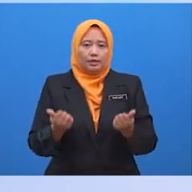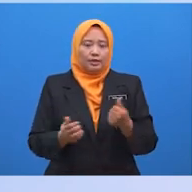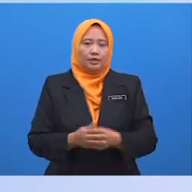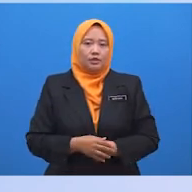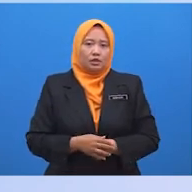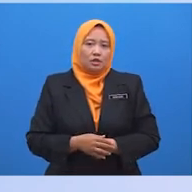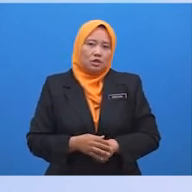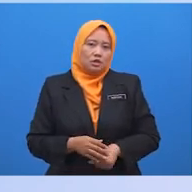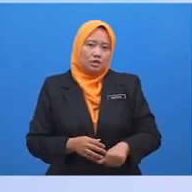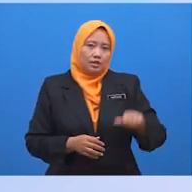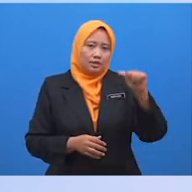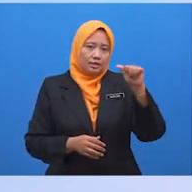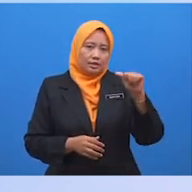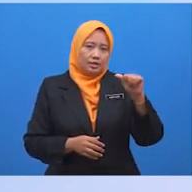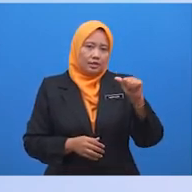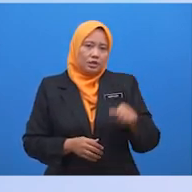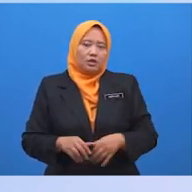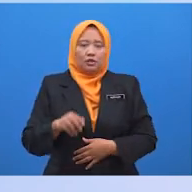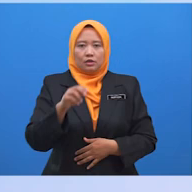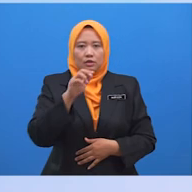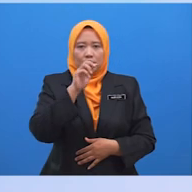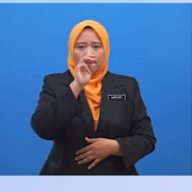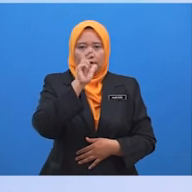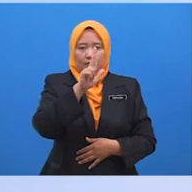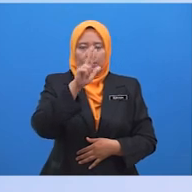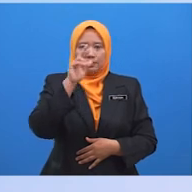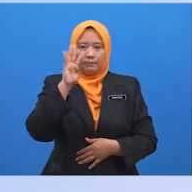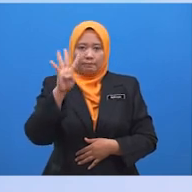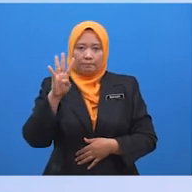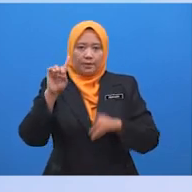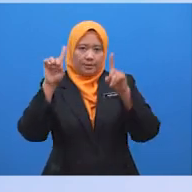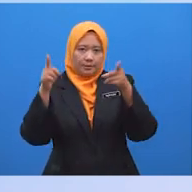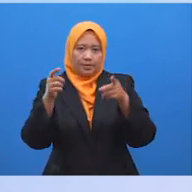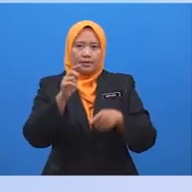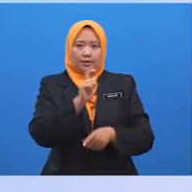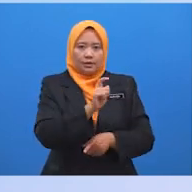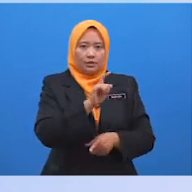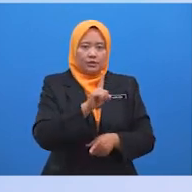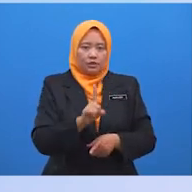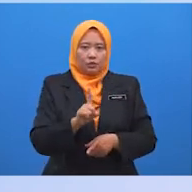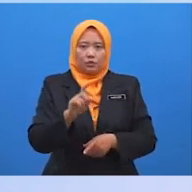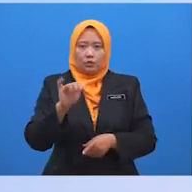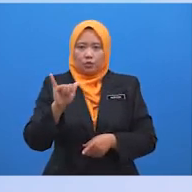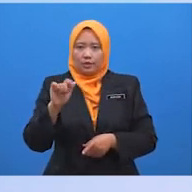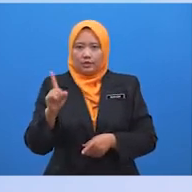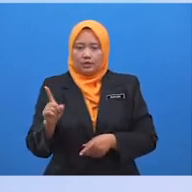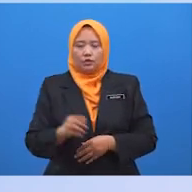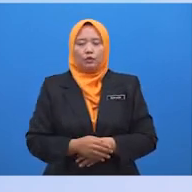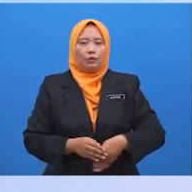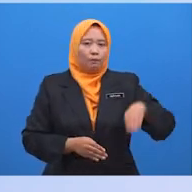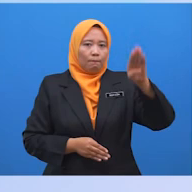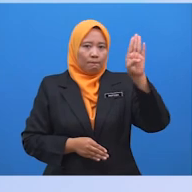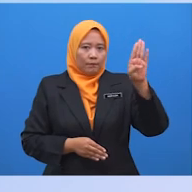A, 3, 4 dan X2, Y2 mewakili koordinat B,